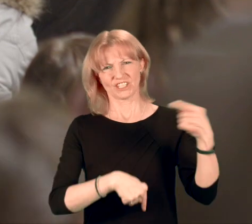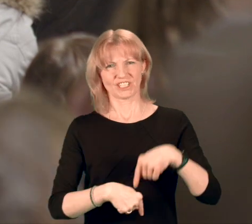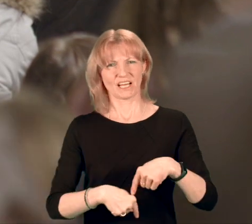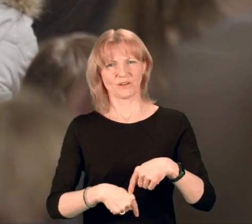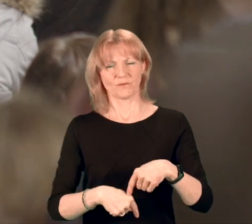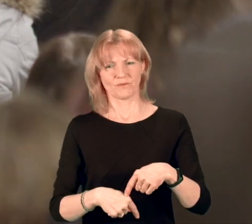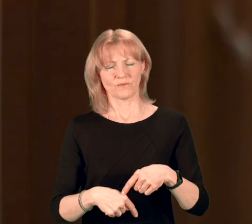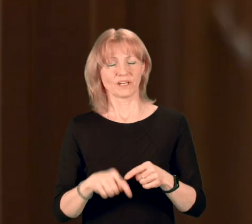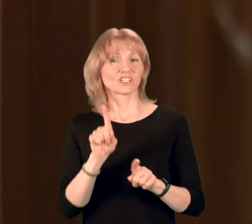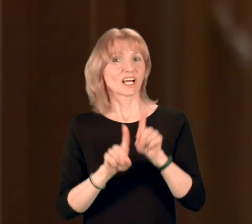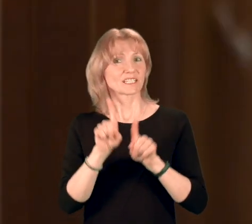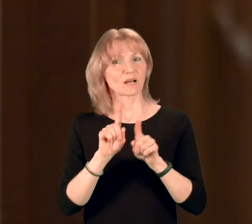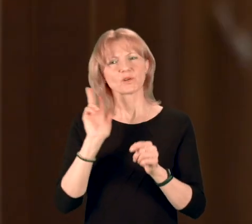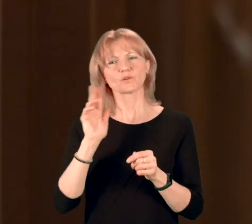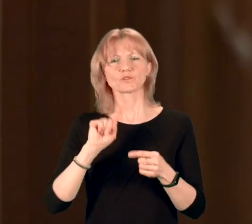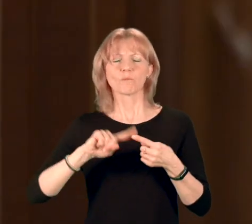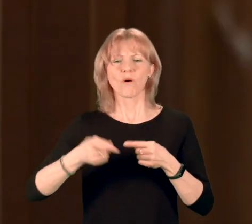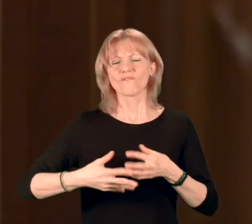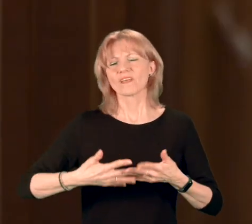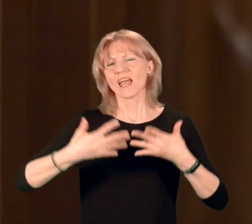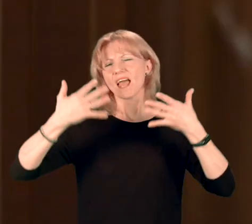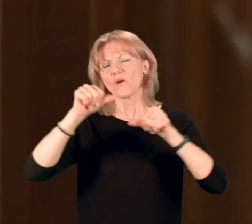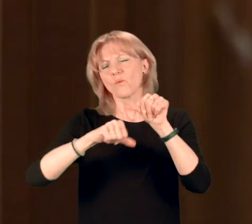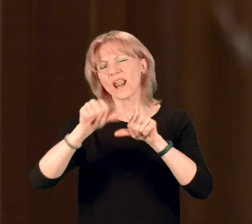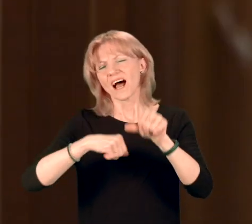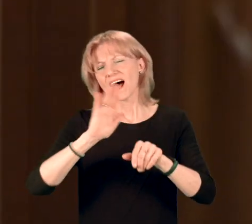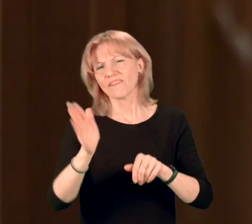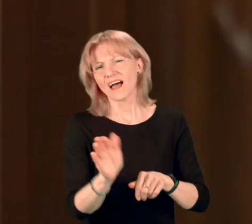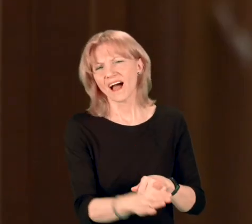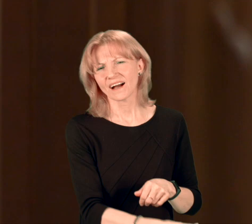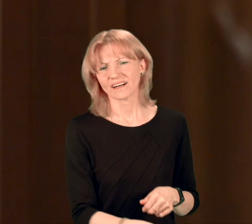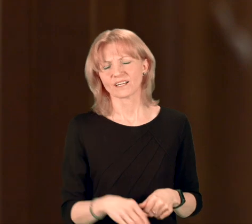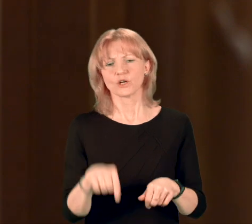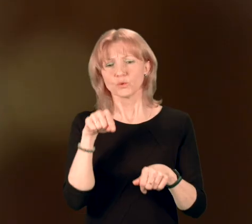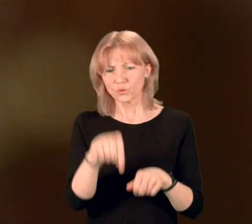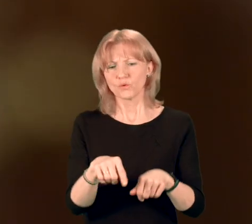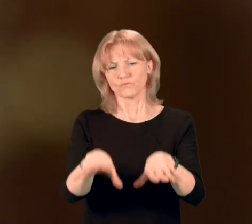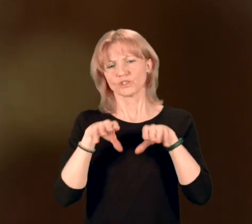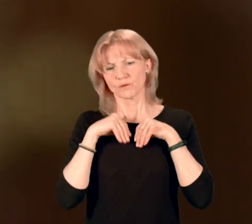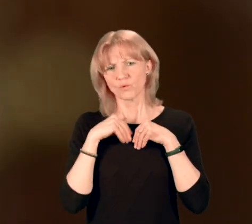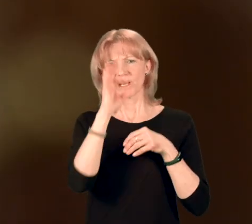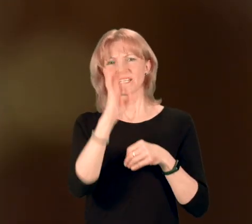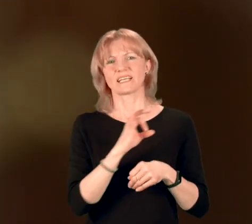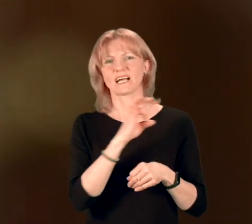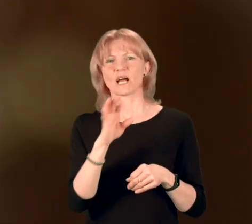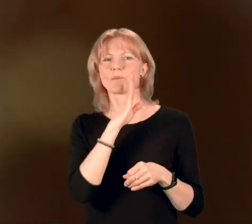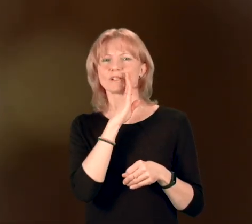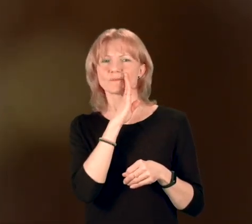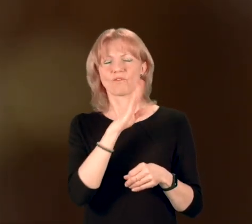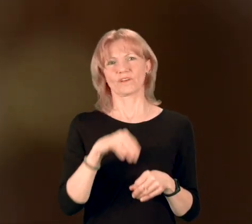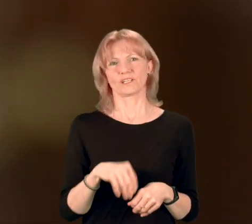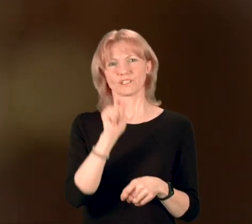ktoś po wielu latach jedna się z Bogiem i Kościołem w sakramencie pokuty, przyjętym na tym świętym miejscu.